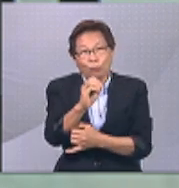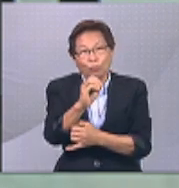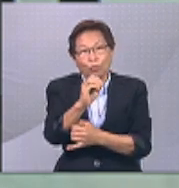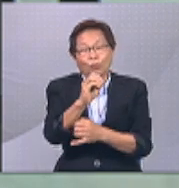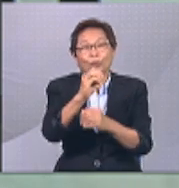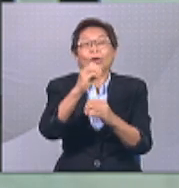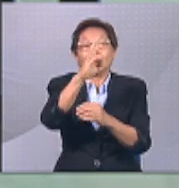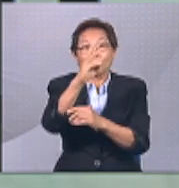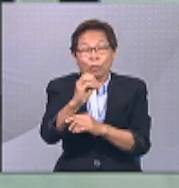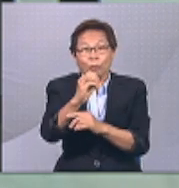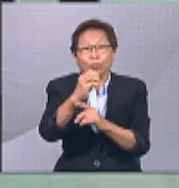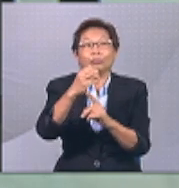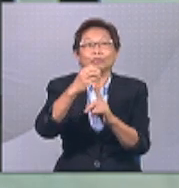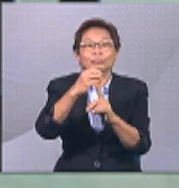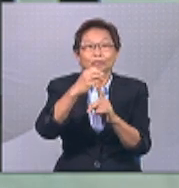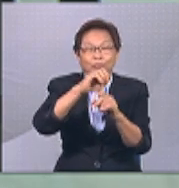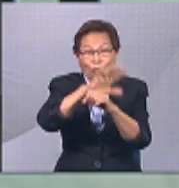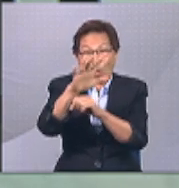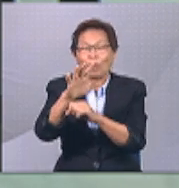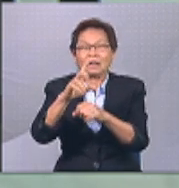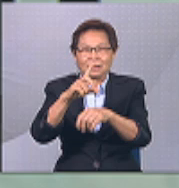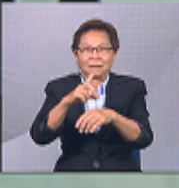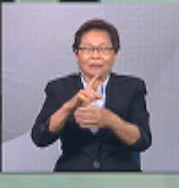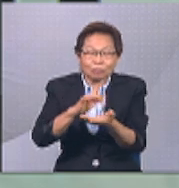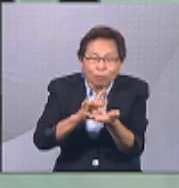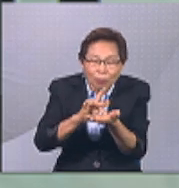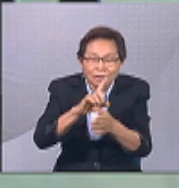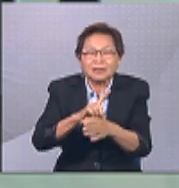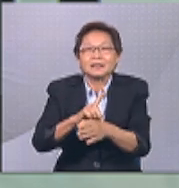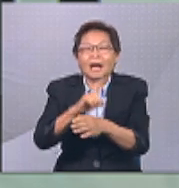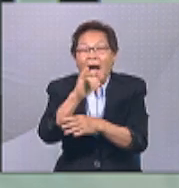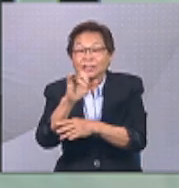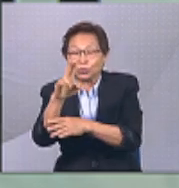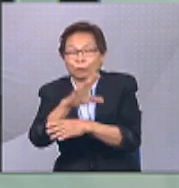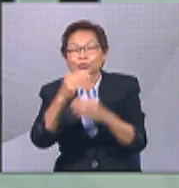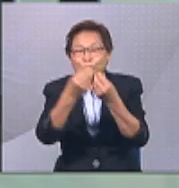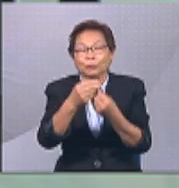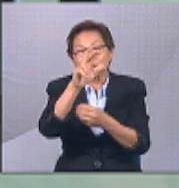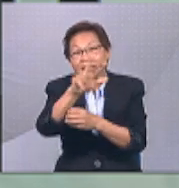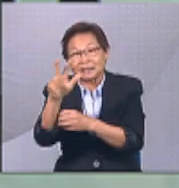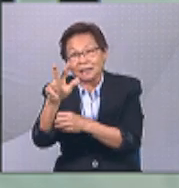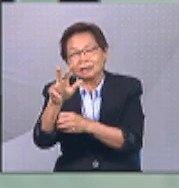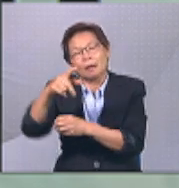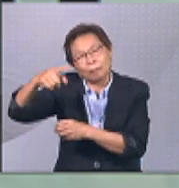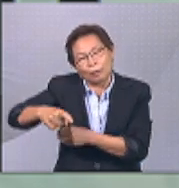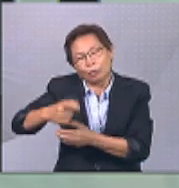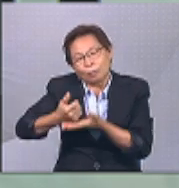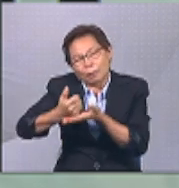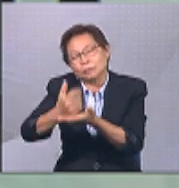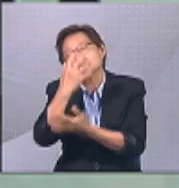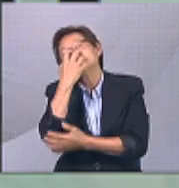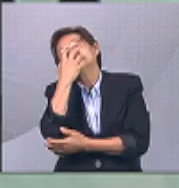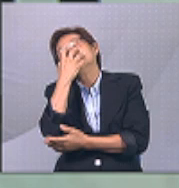COVID-19 sedang dirawat di unit rawatan rapi dan daripada jumlah tersebut, 33 kes memerlukan